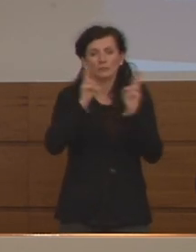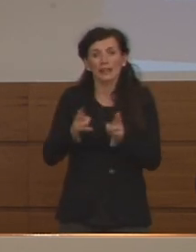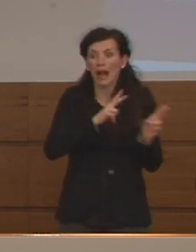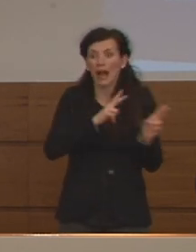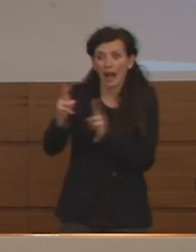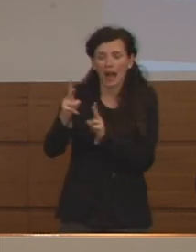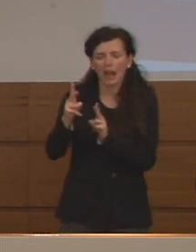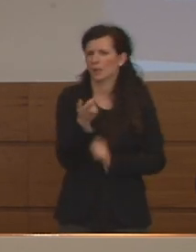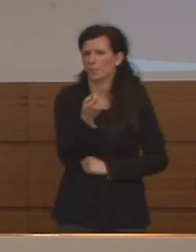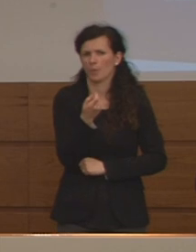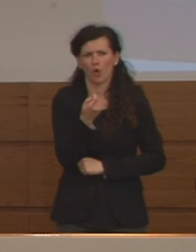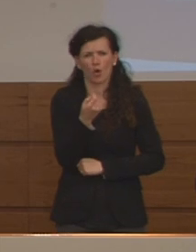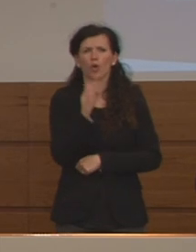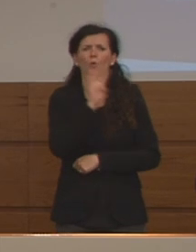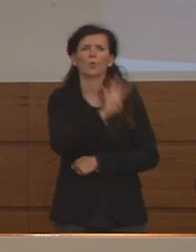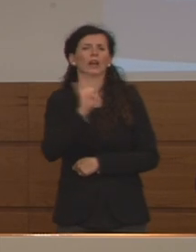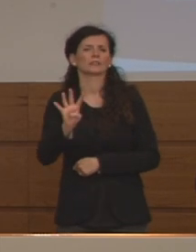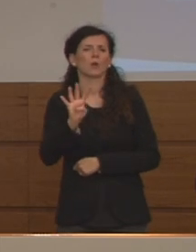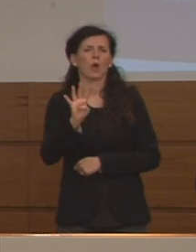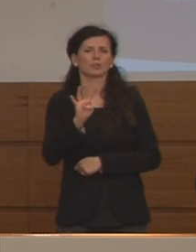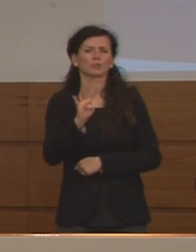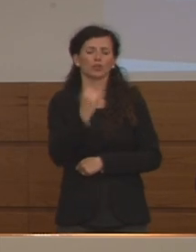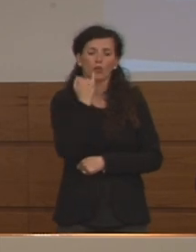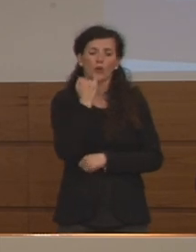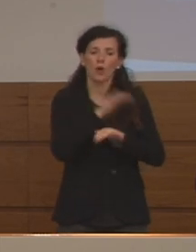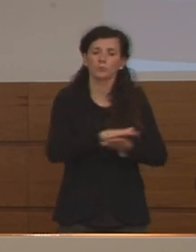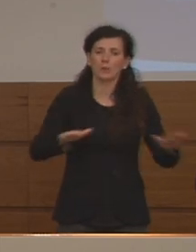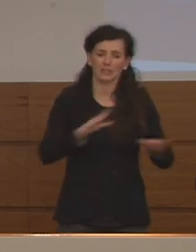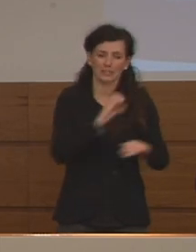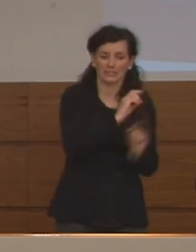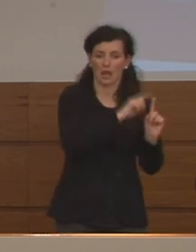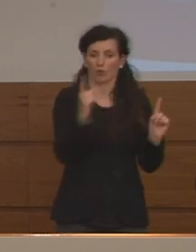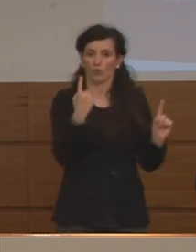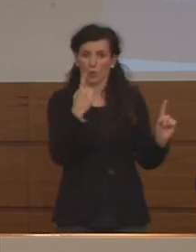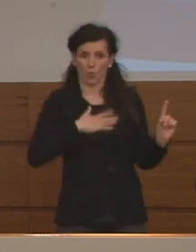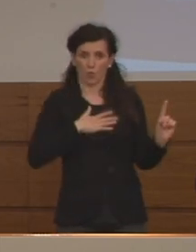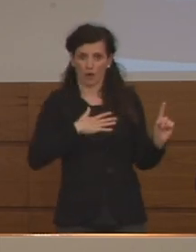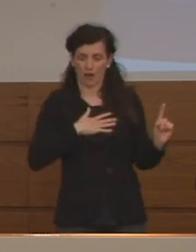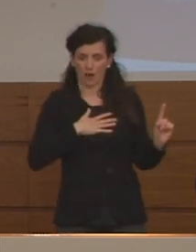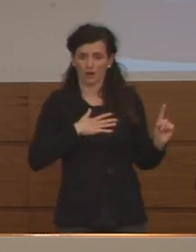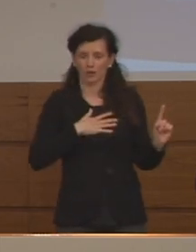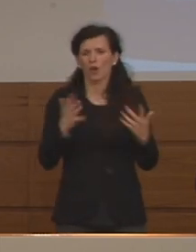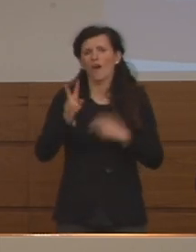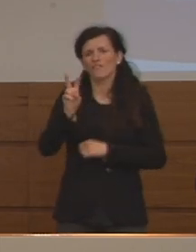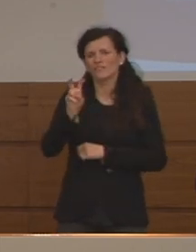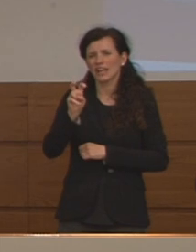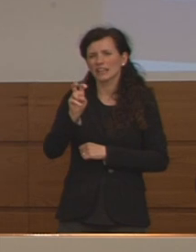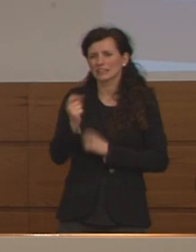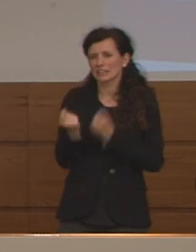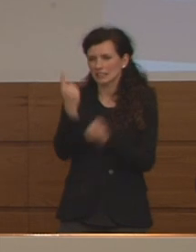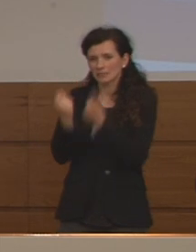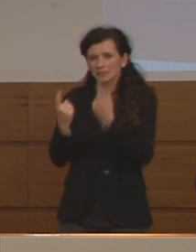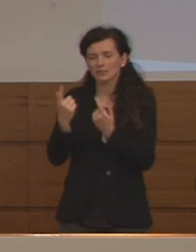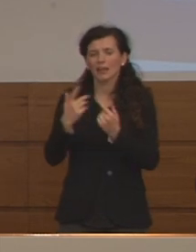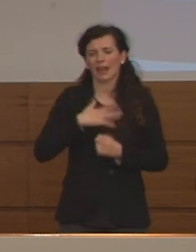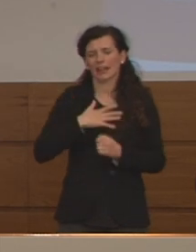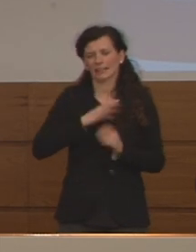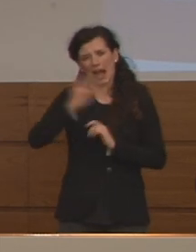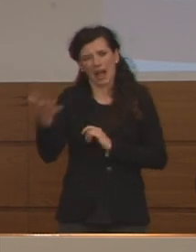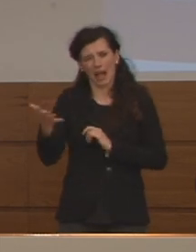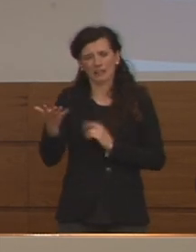parliamo di 44 casi tra i bambini tra 0 e 1 anni e di una ventina trentina di casi per le altre fasce d'età